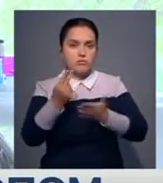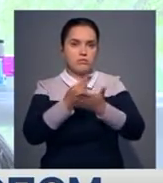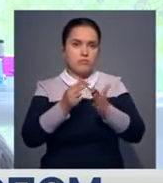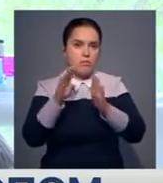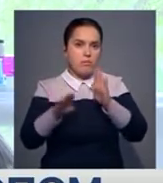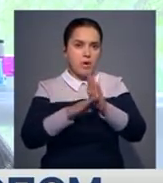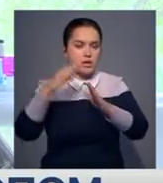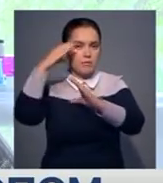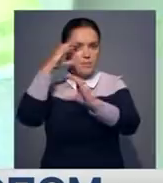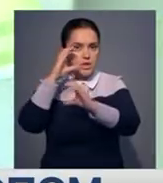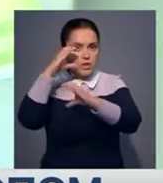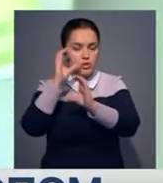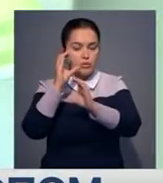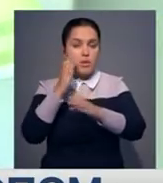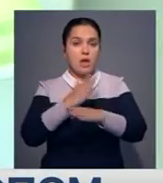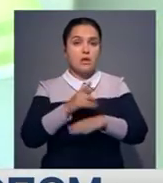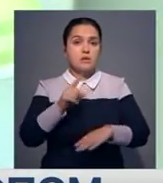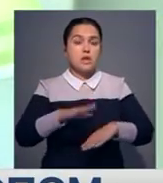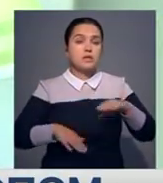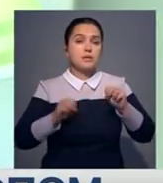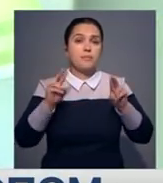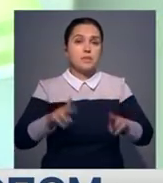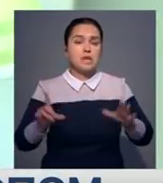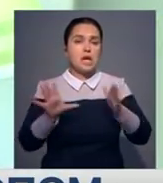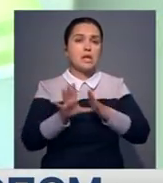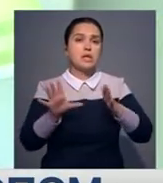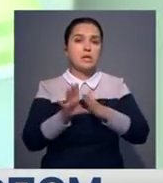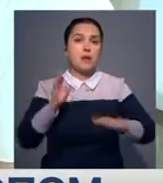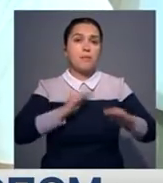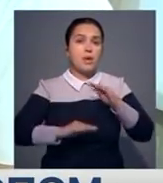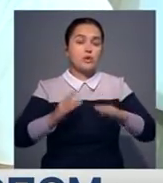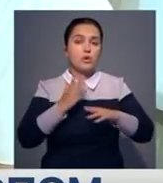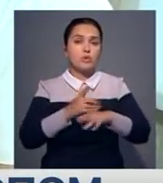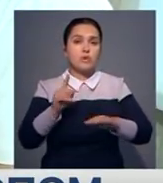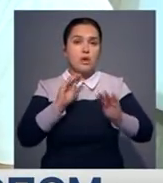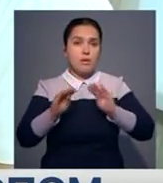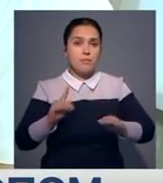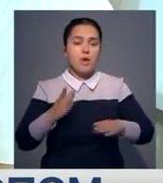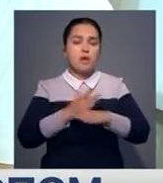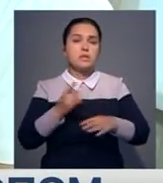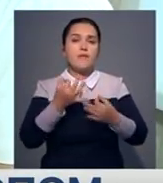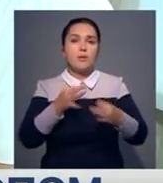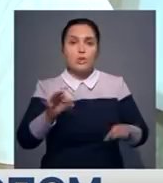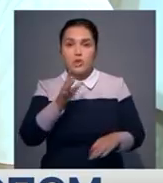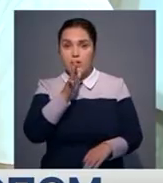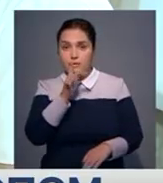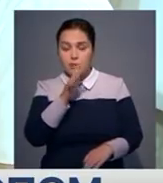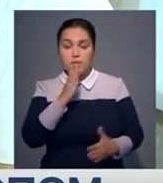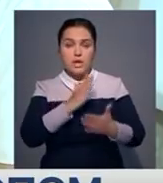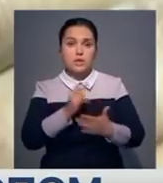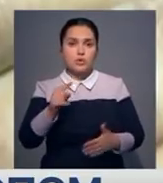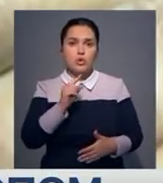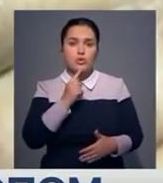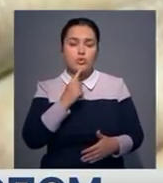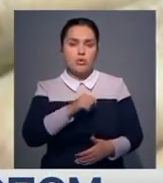наименований геометрических фигур. По профессии Николай Савидов – электромонтер. Свои уникальные экспонаты умелец создает свободное от работы время. Нелегкое ремесло